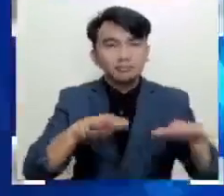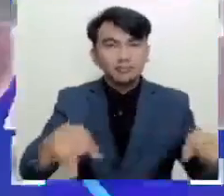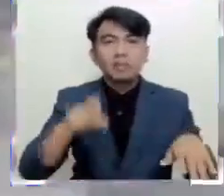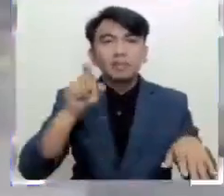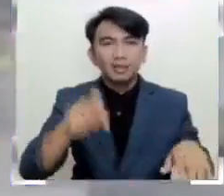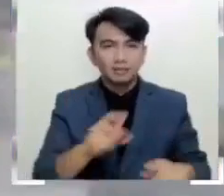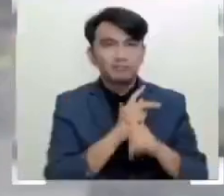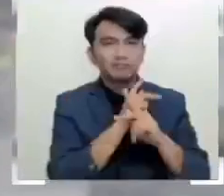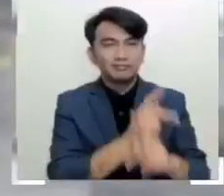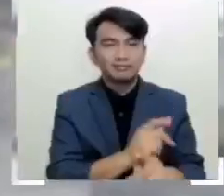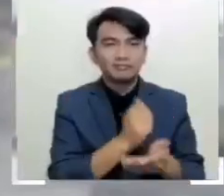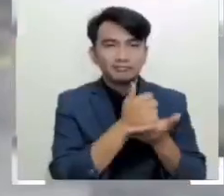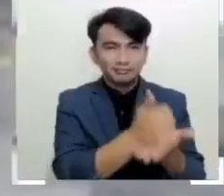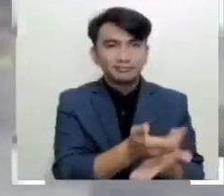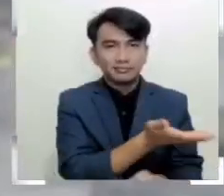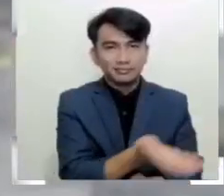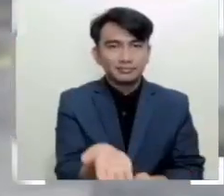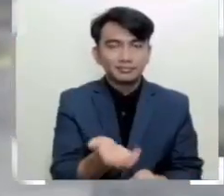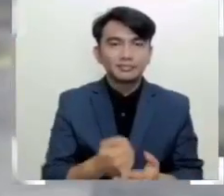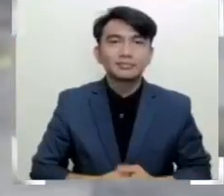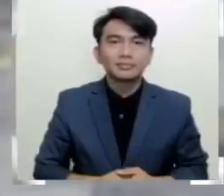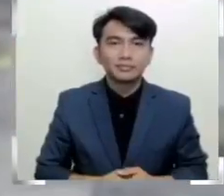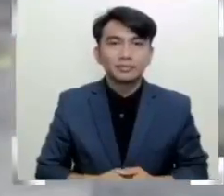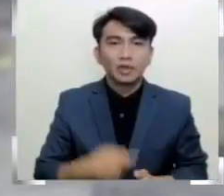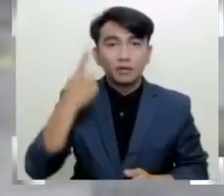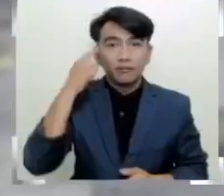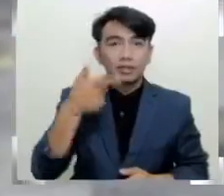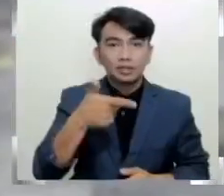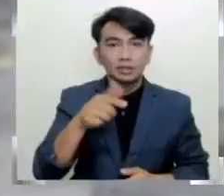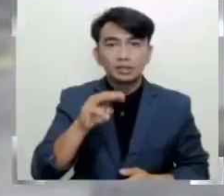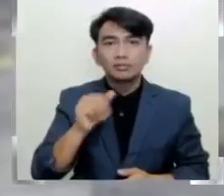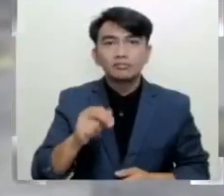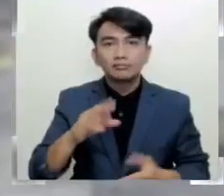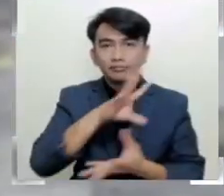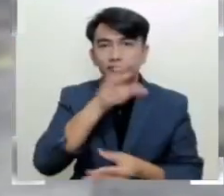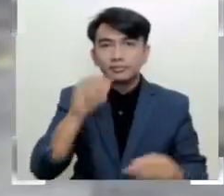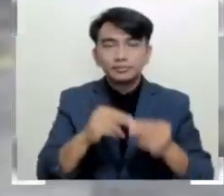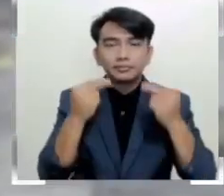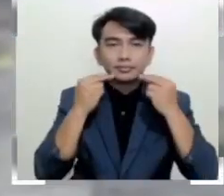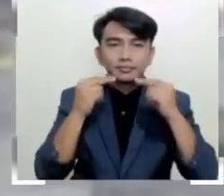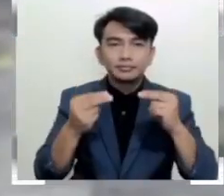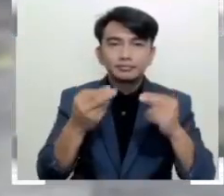sila. Para sa GMA Integrated News, Leigh Alves ang inyong saksi.